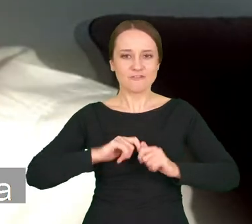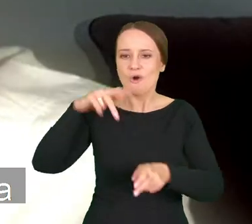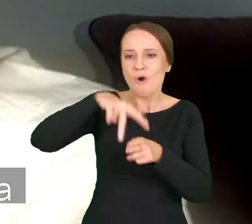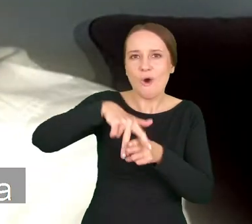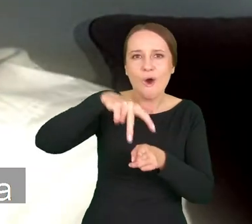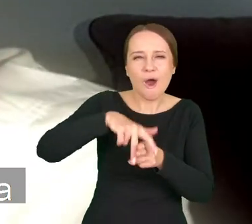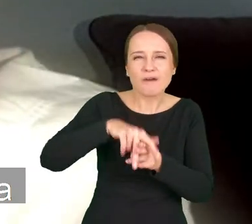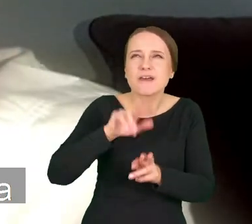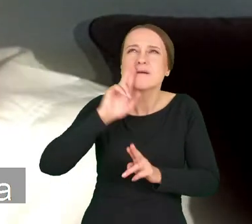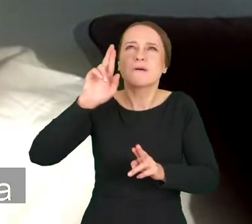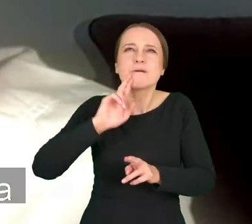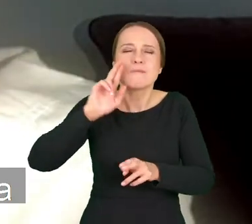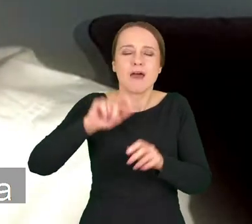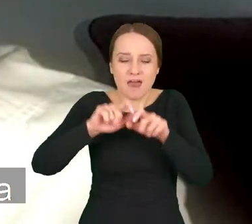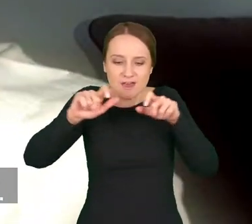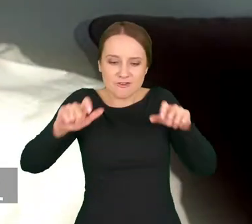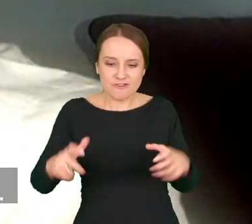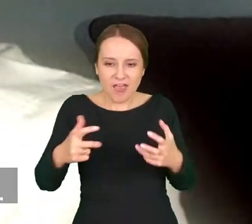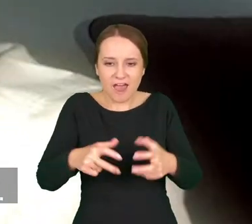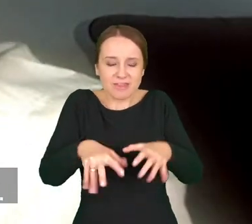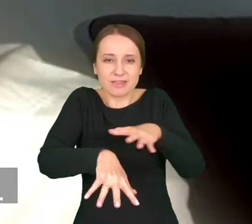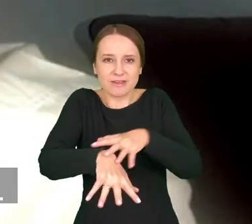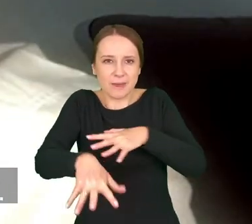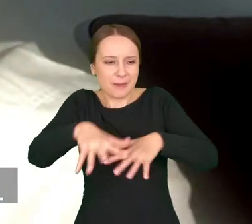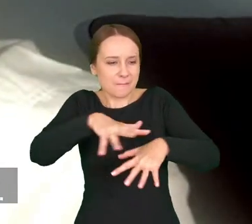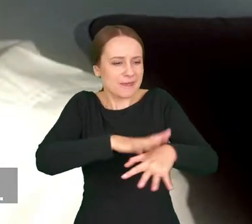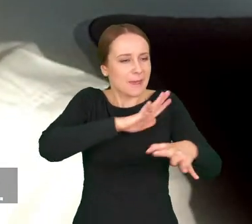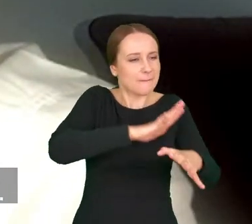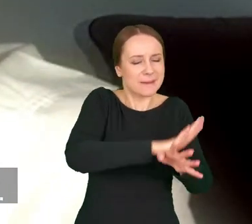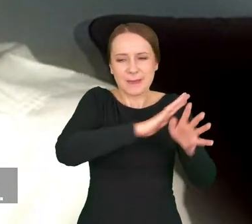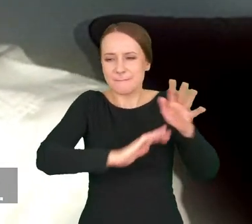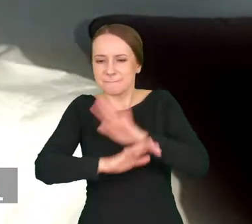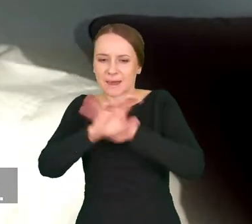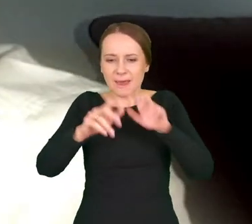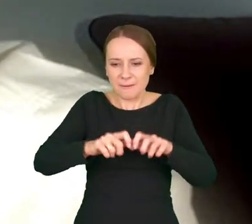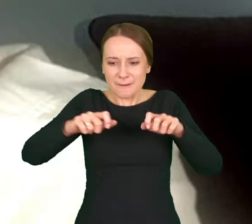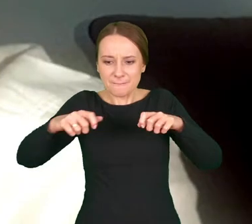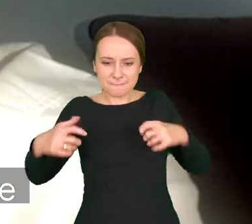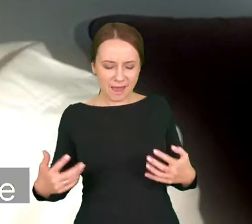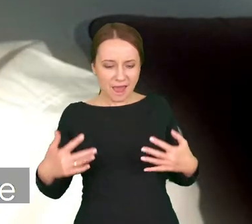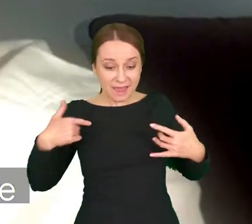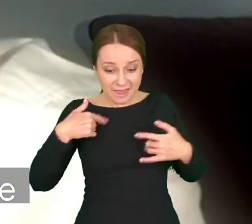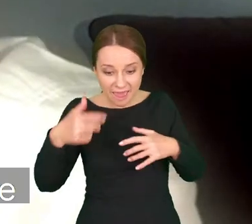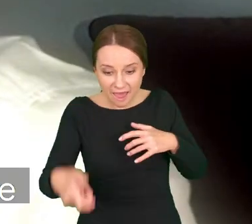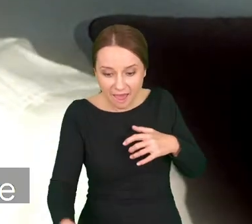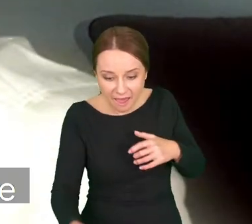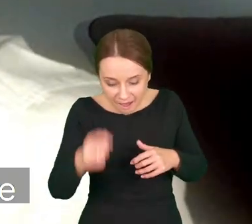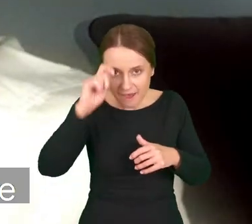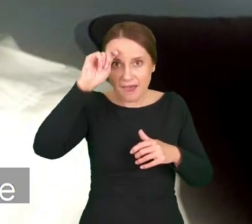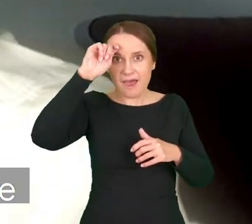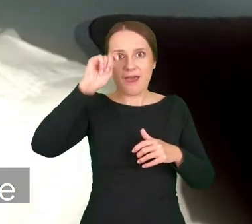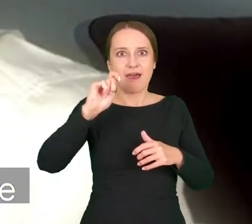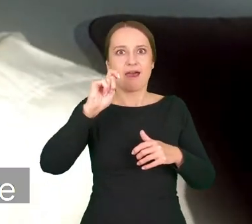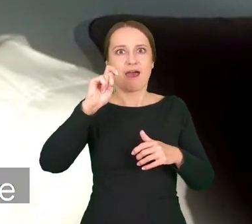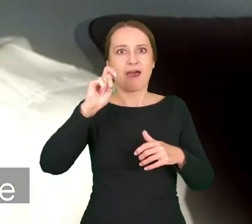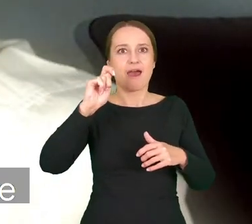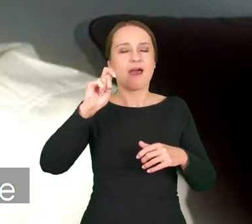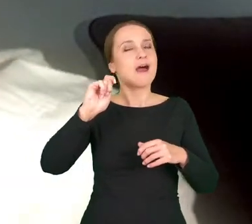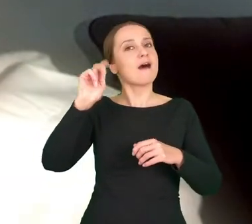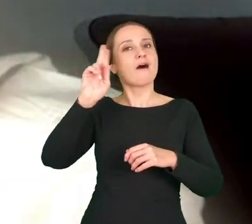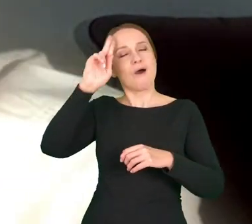Rżały konie, łęk siodła spod rękawic błyskał i podniosłem w